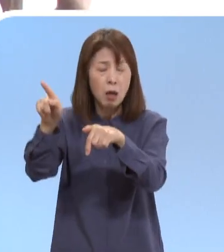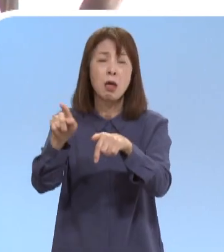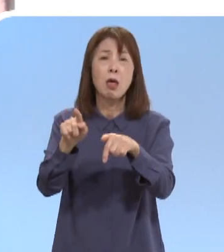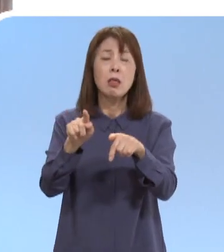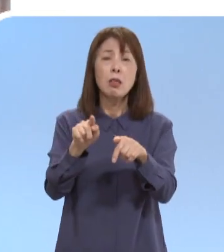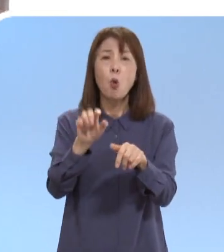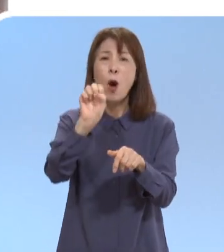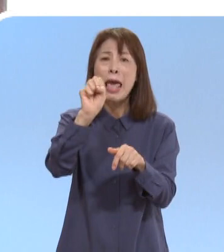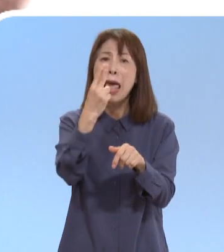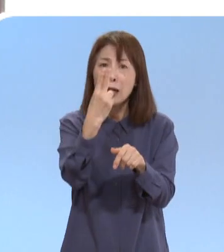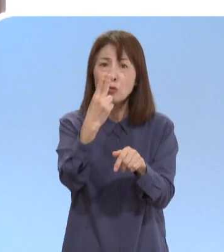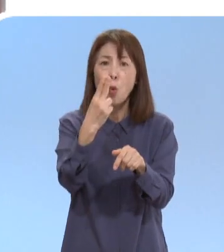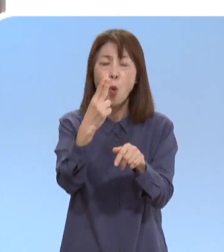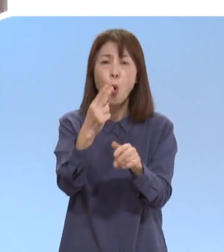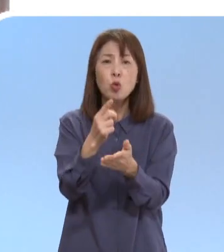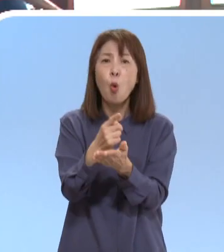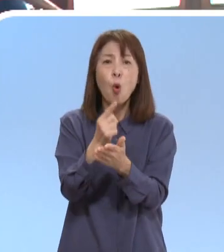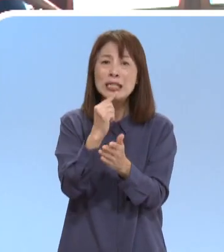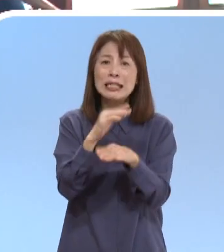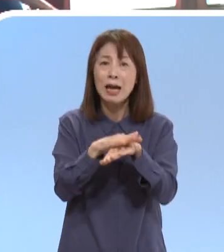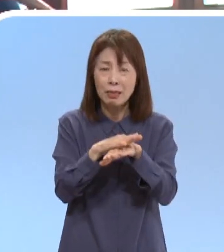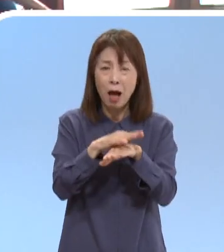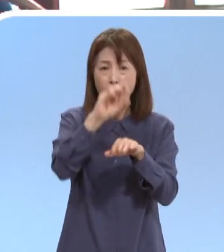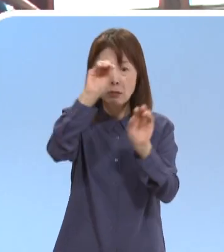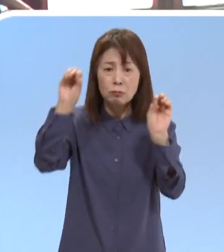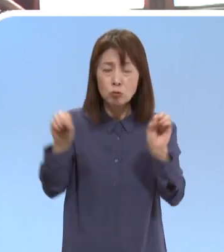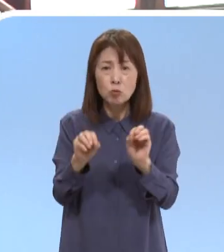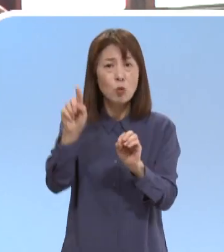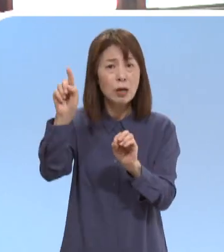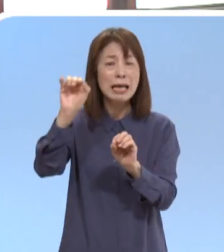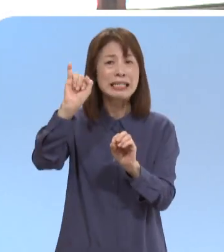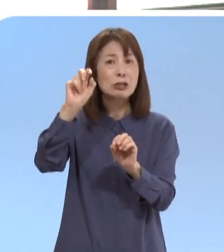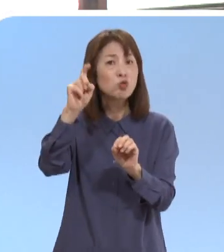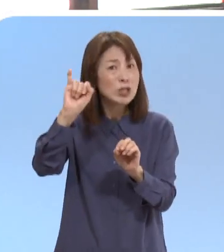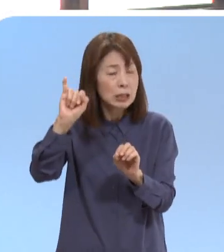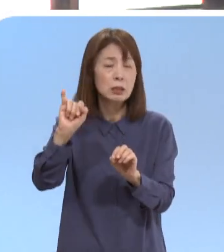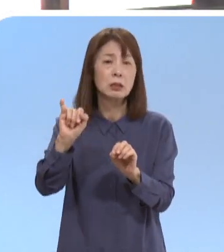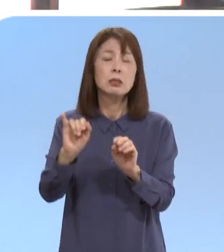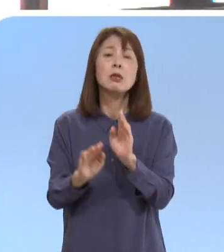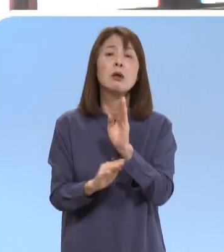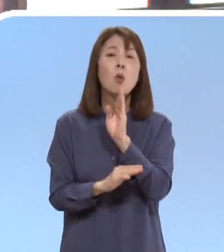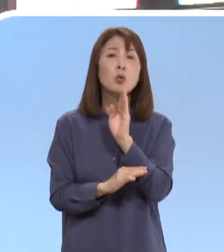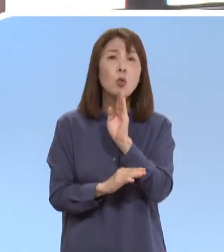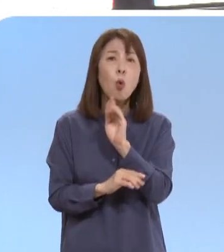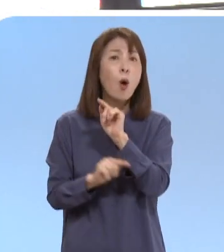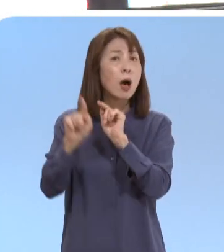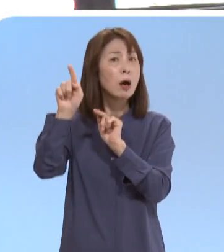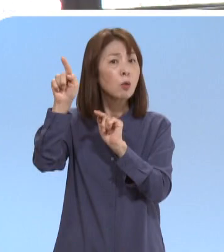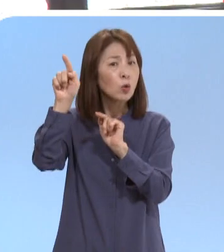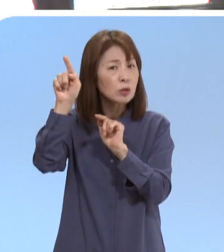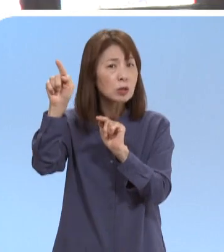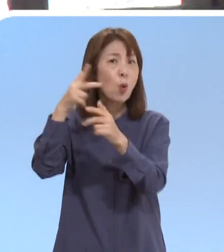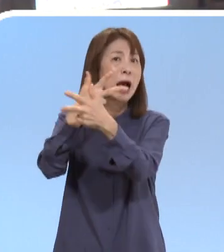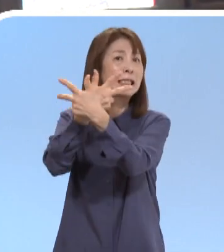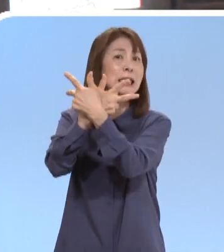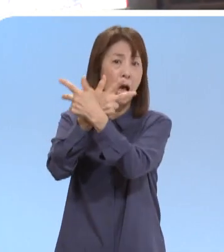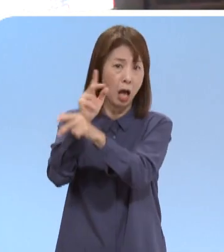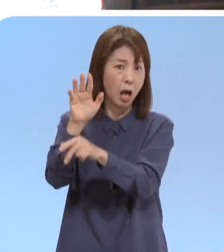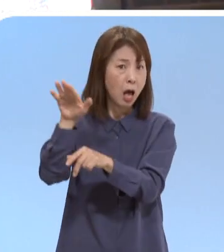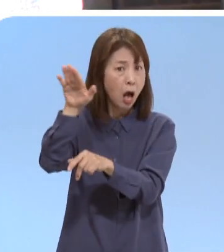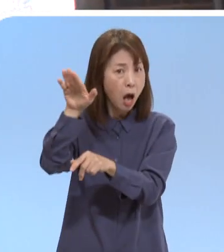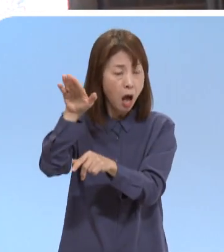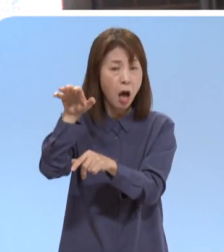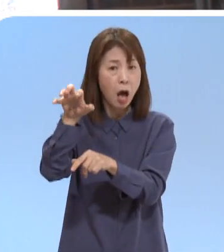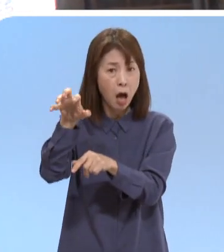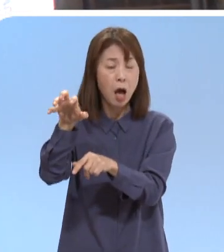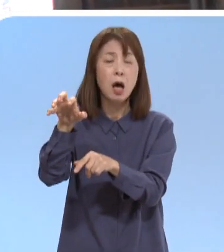乾って北西の方角を指すんですけども、で向こうは東、向こうは西、そうするとここ北って言